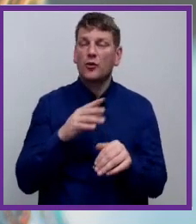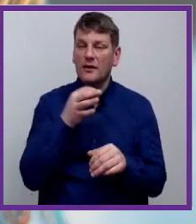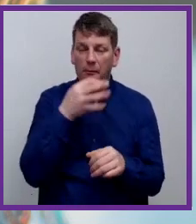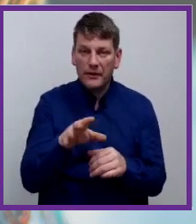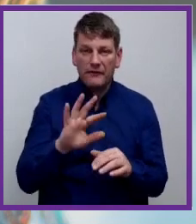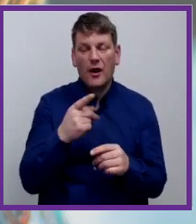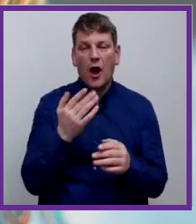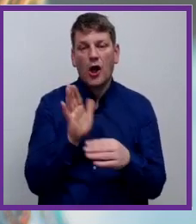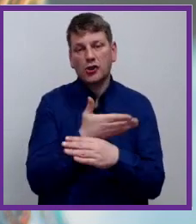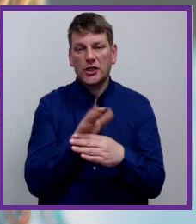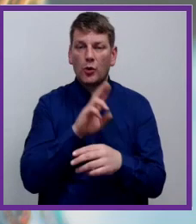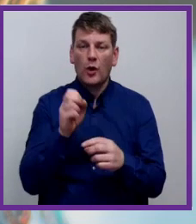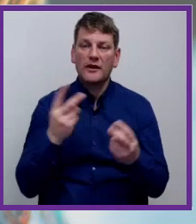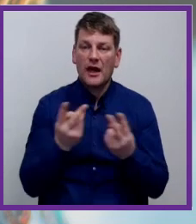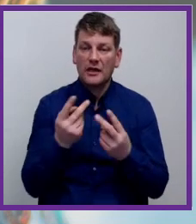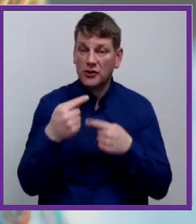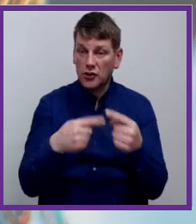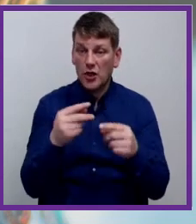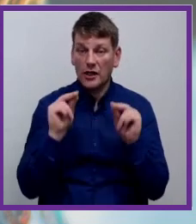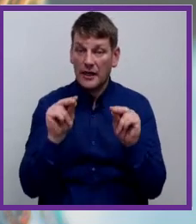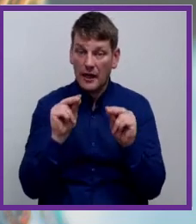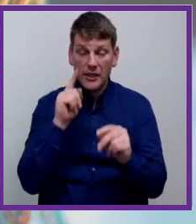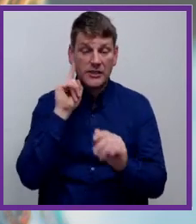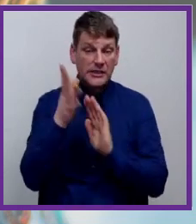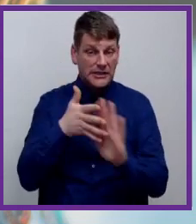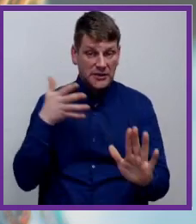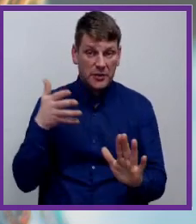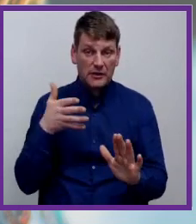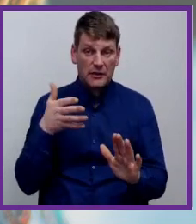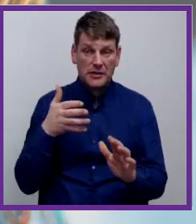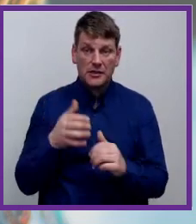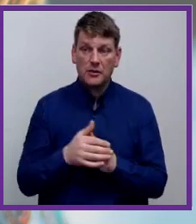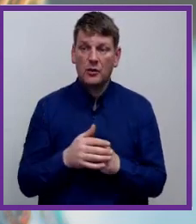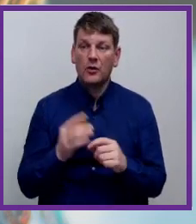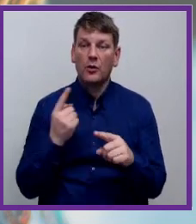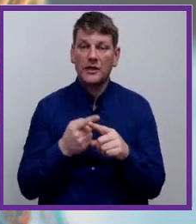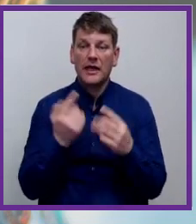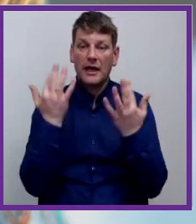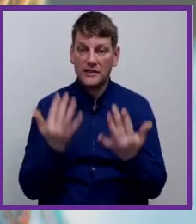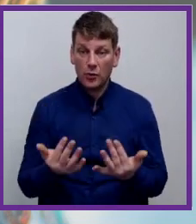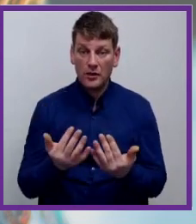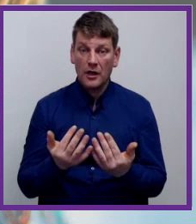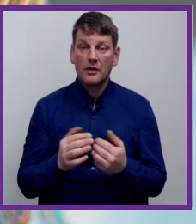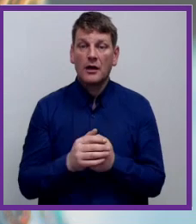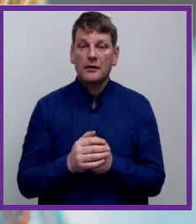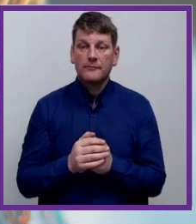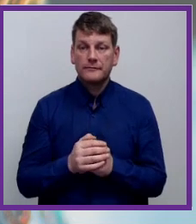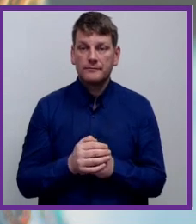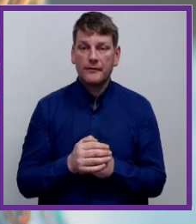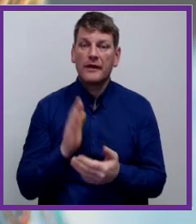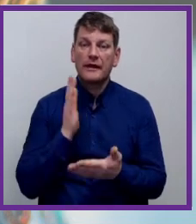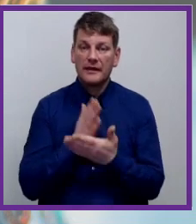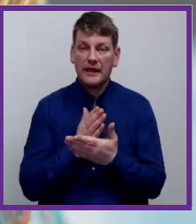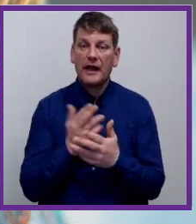piemēram, no tradicionālās reliģijas izpratnes. Un rezultātā